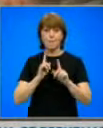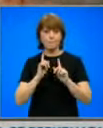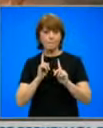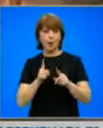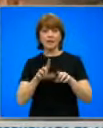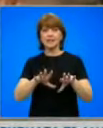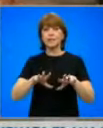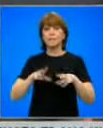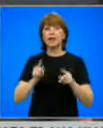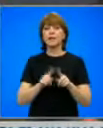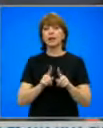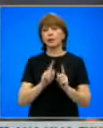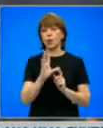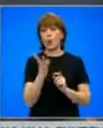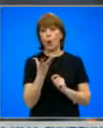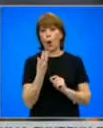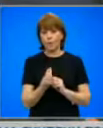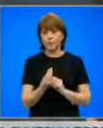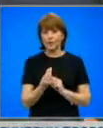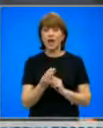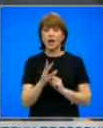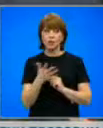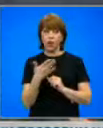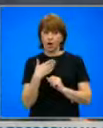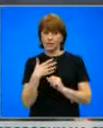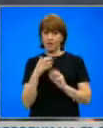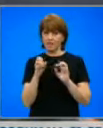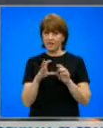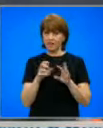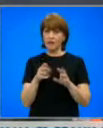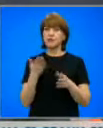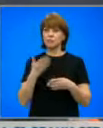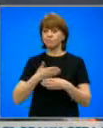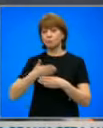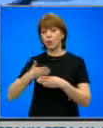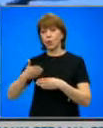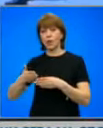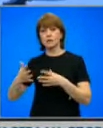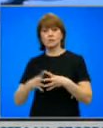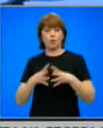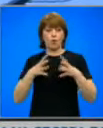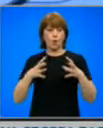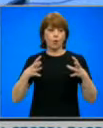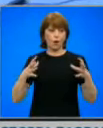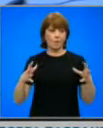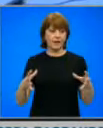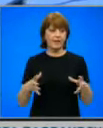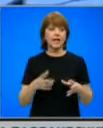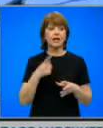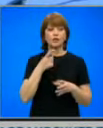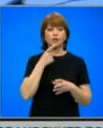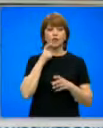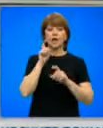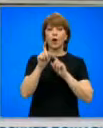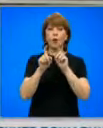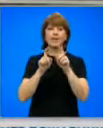да се приемат като общи. Доколкото съм информиран, прогресът е огромен в сравнение с преди. Кирил Петков коментира и